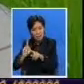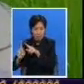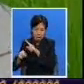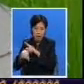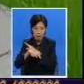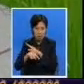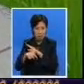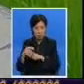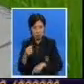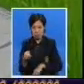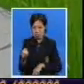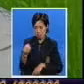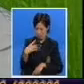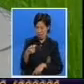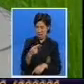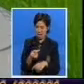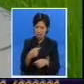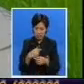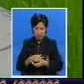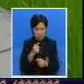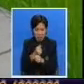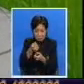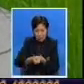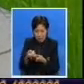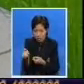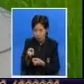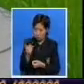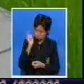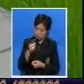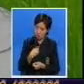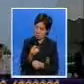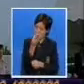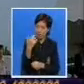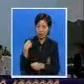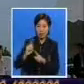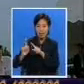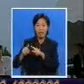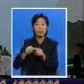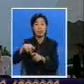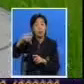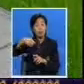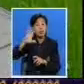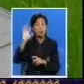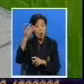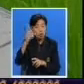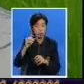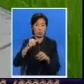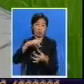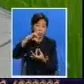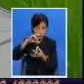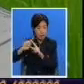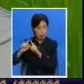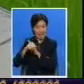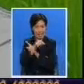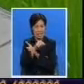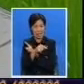จริงๆเขาทำได้มากกว่านั้น ครับ นะครับอันนี้ได้รับร้องเรียนมากจากพิษณุโลกสุโขทัยแถวนั้นนะครับ ครับ ผมก็บอกว่าขอให้ทบทวน